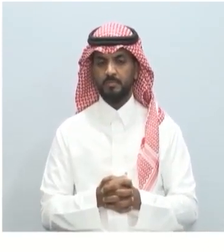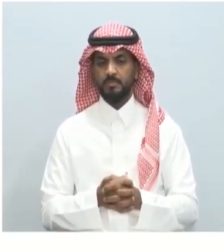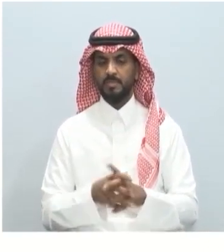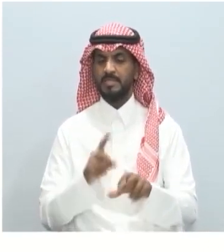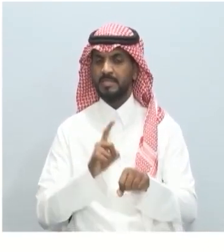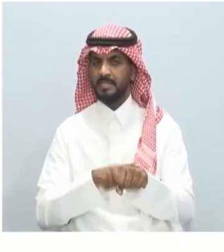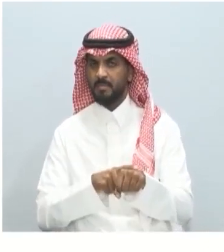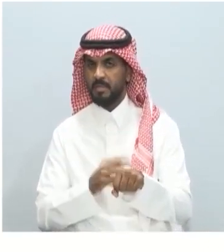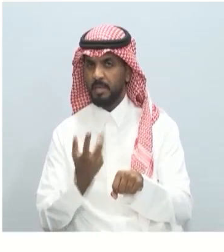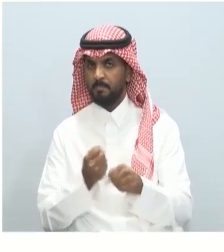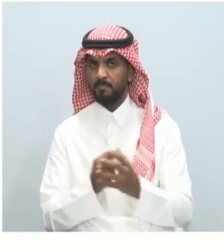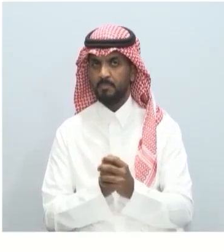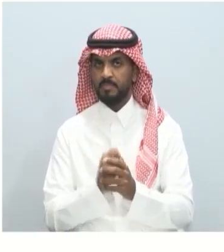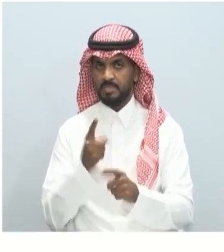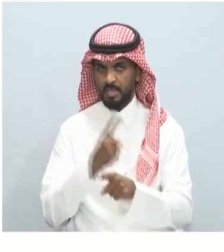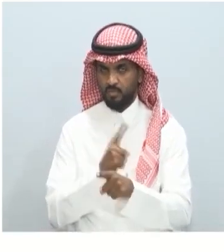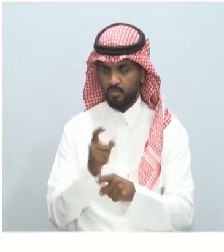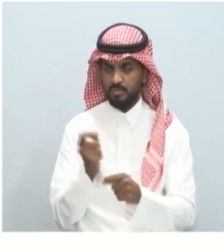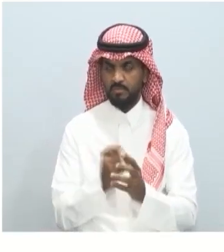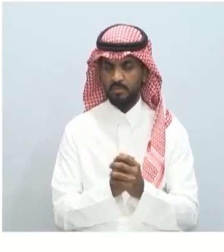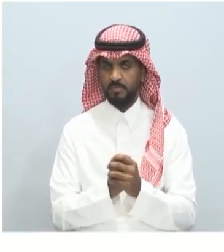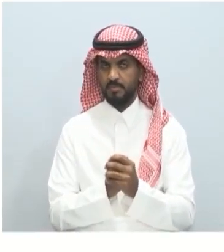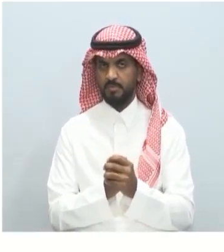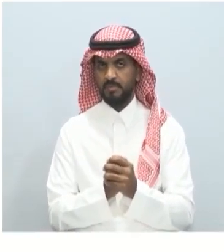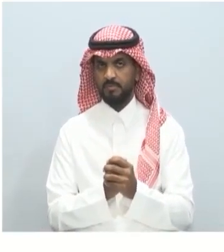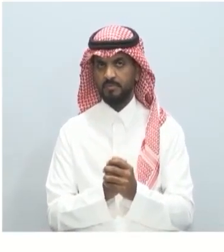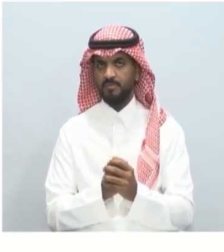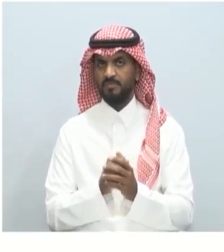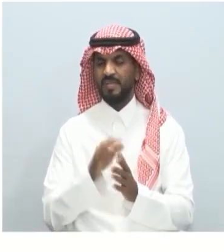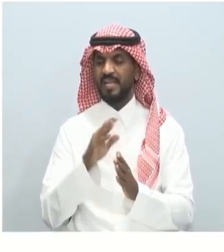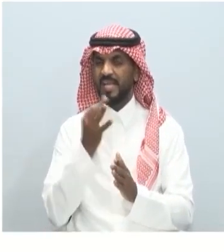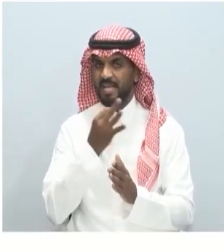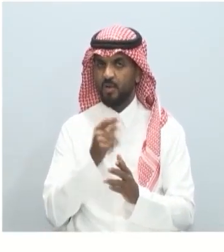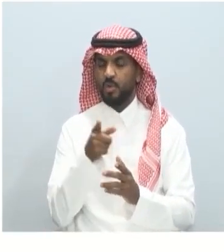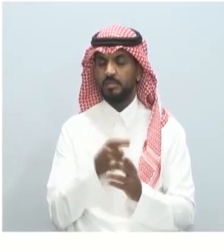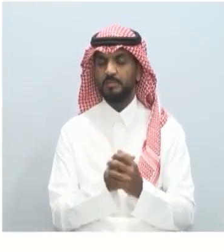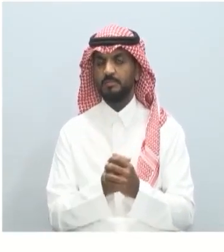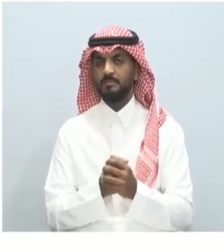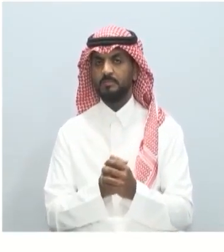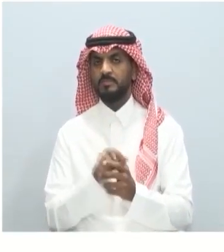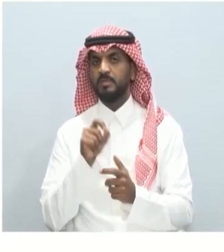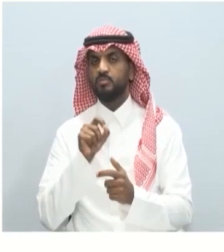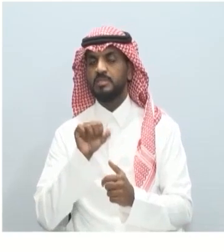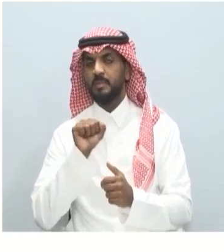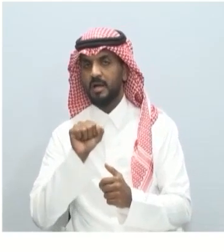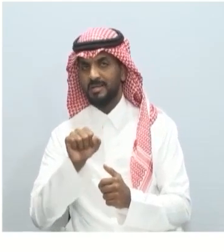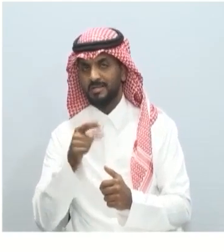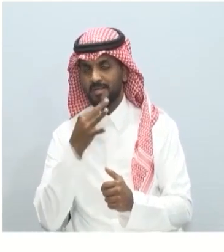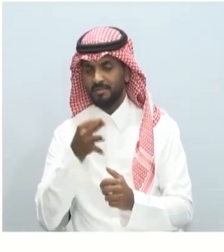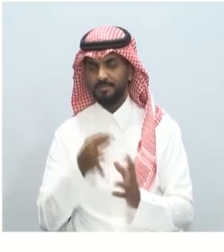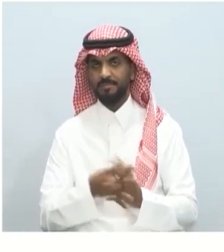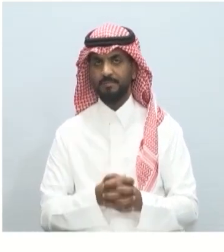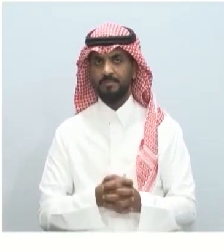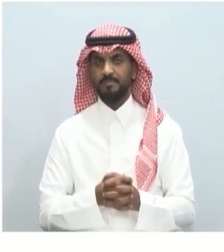الزمن المستغرق في القراءه انا ساكتب الزمن الذي قد استغرقته مثلا في الكتابه في القراءه وانت ستكتب الزمن الذي استغرقته انت في